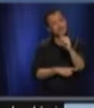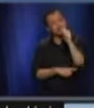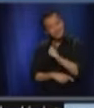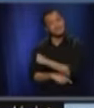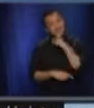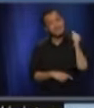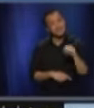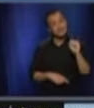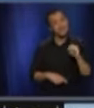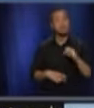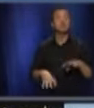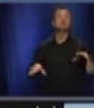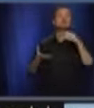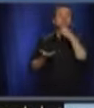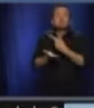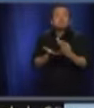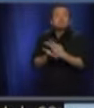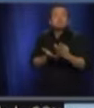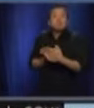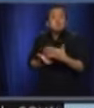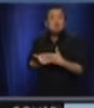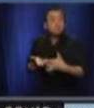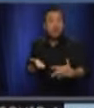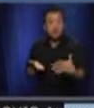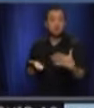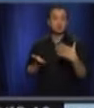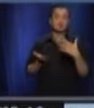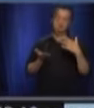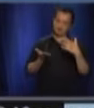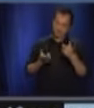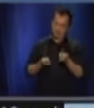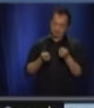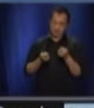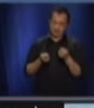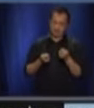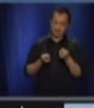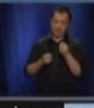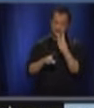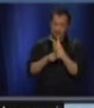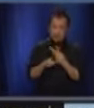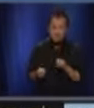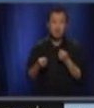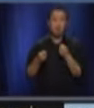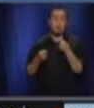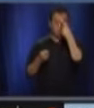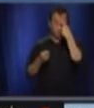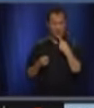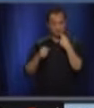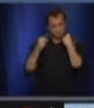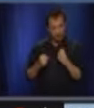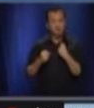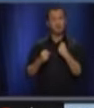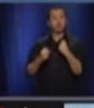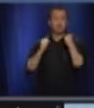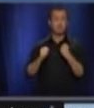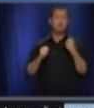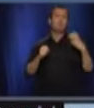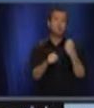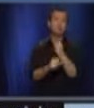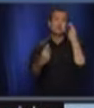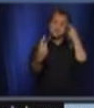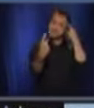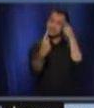les prochaines semaines, je pense qu'on peut... Et je le crois fermement qu'on peut très bien réussir à